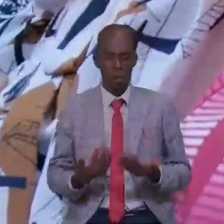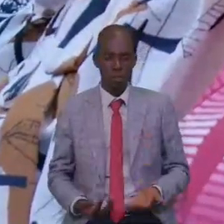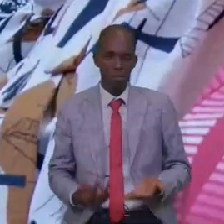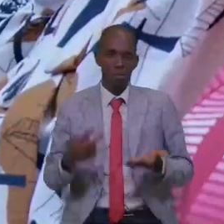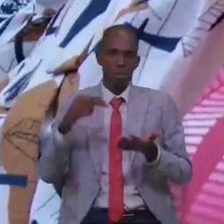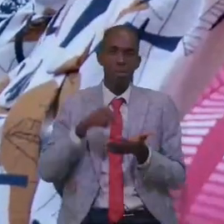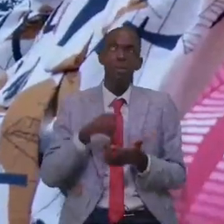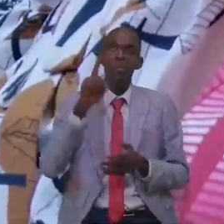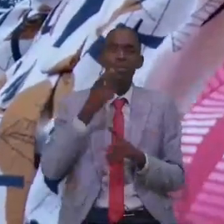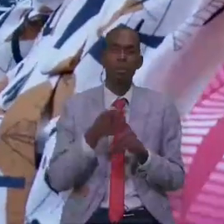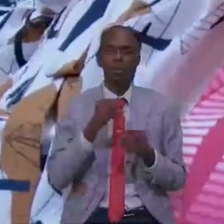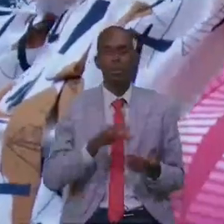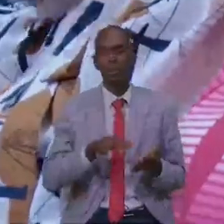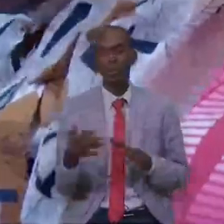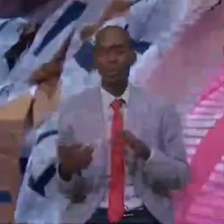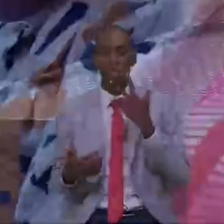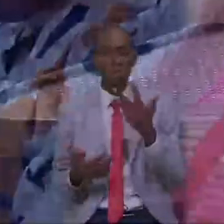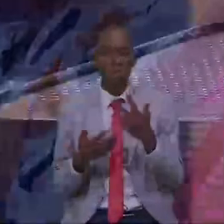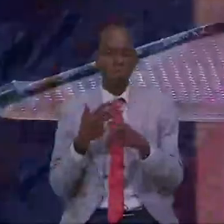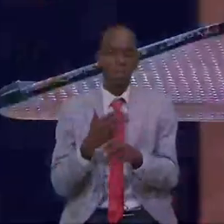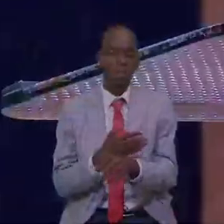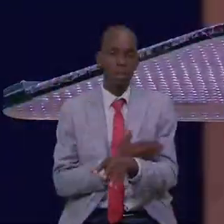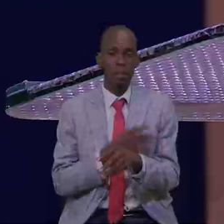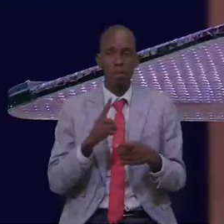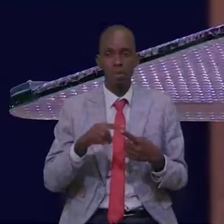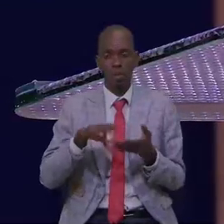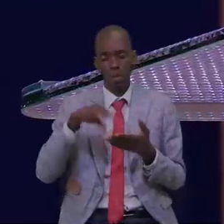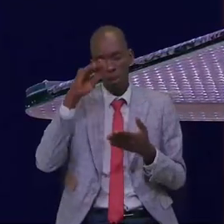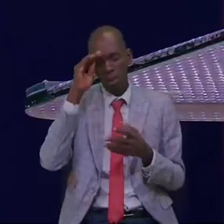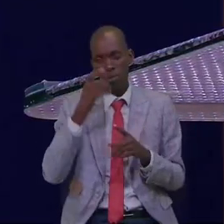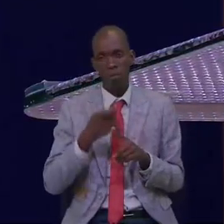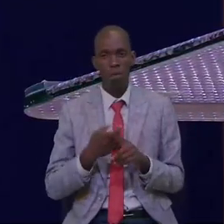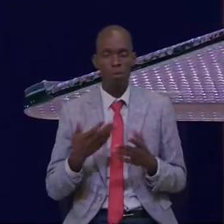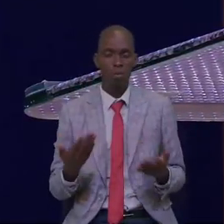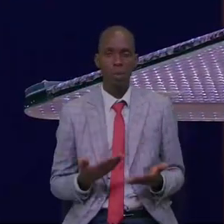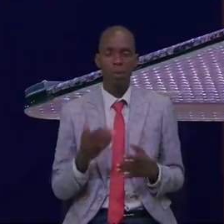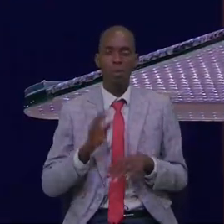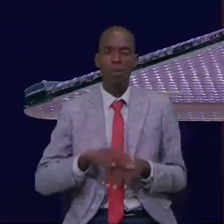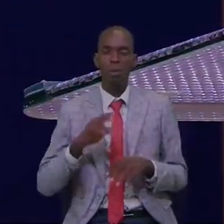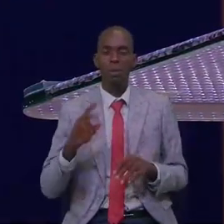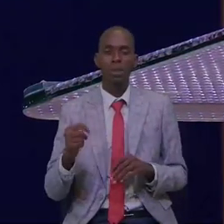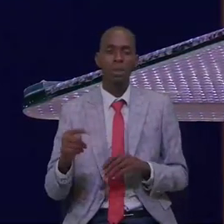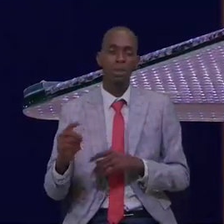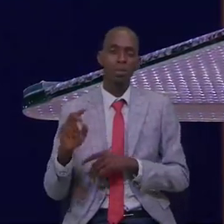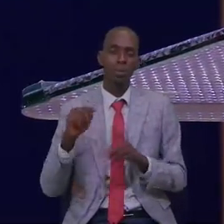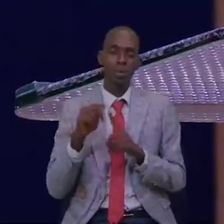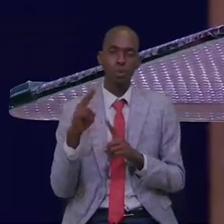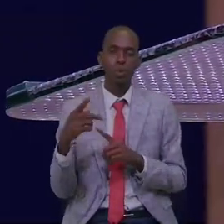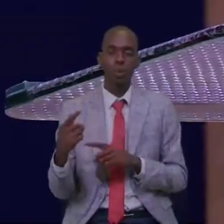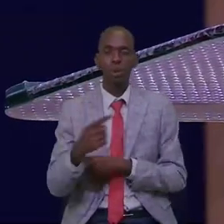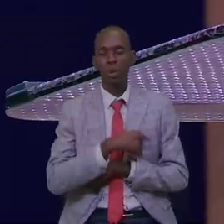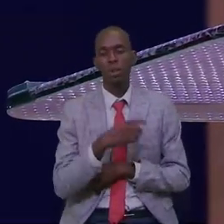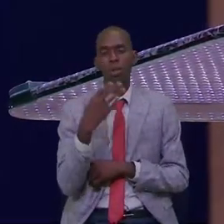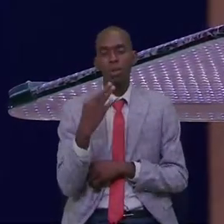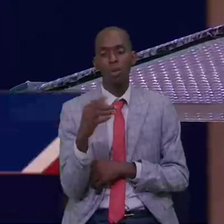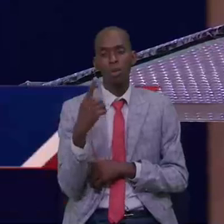voir trois sections ici concernant le jour de la pierre suprême. Numéro 1 ici,